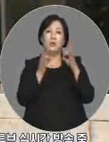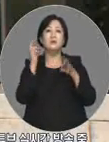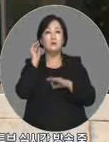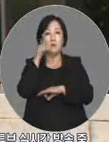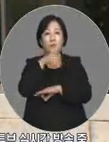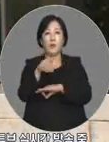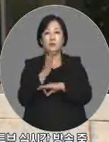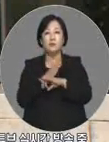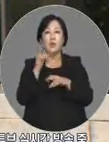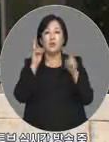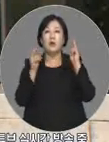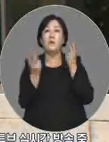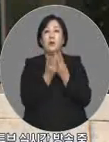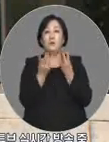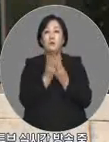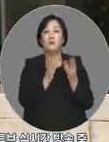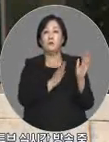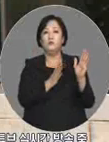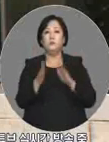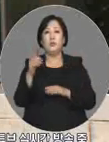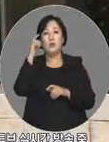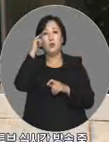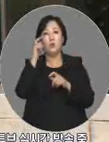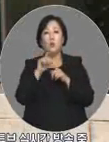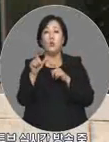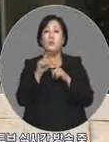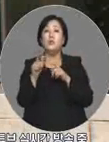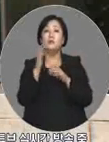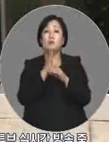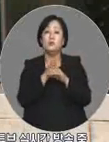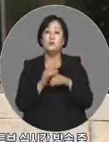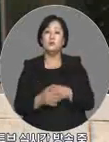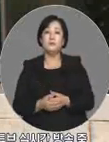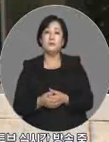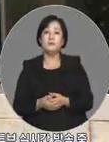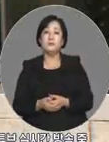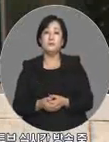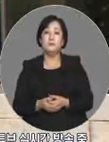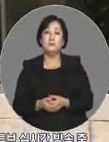기업들은 대응책 마련에 전전긍긍하고 있습니다. UBC 뉴스 김진구입니다.